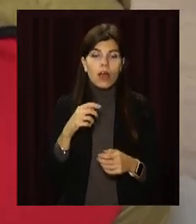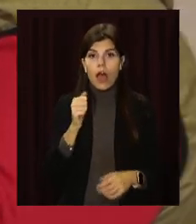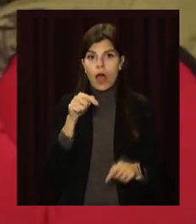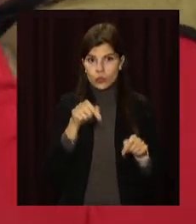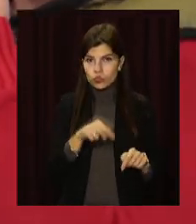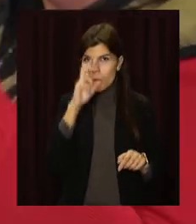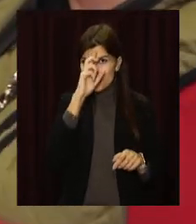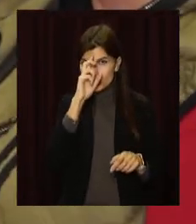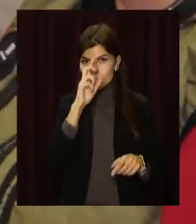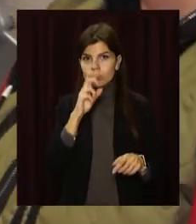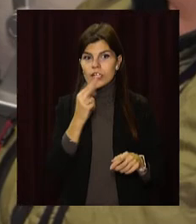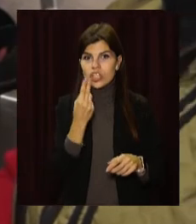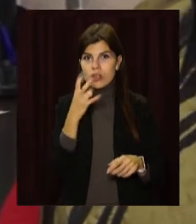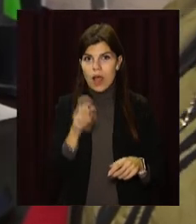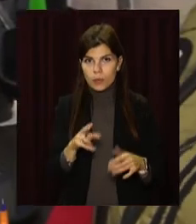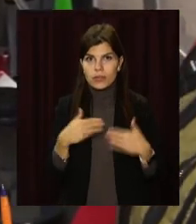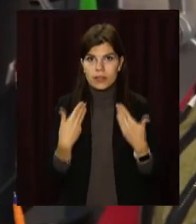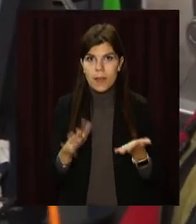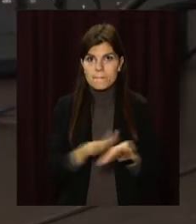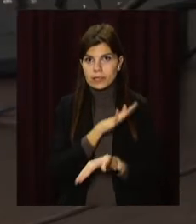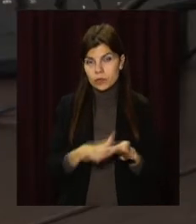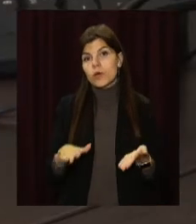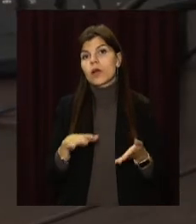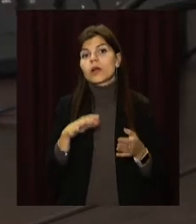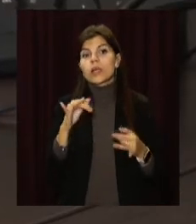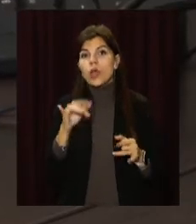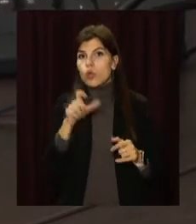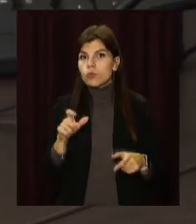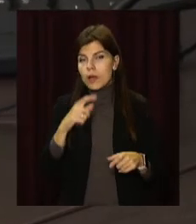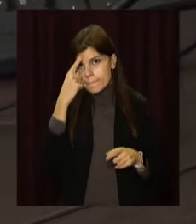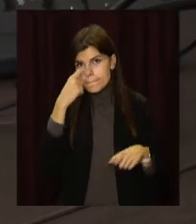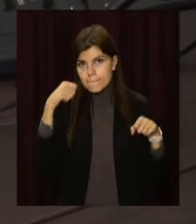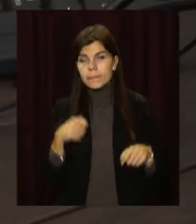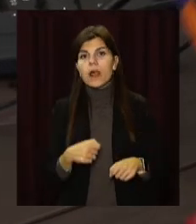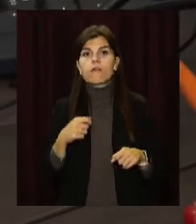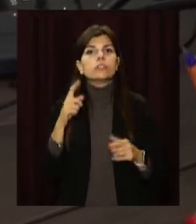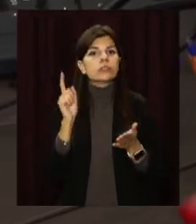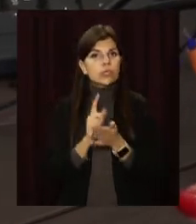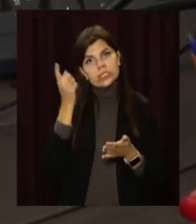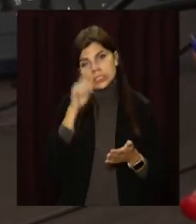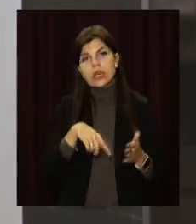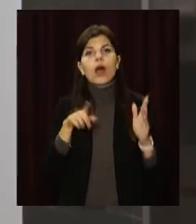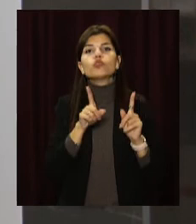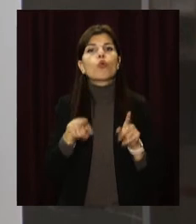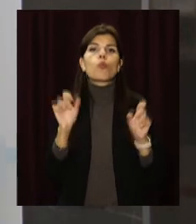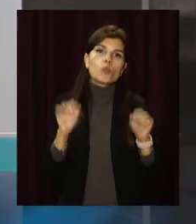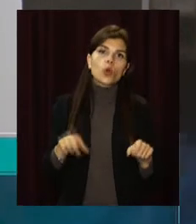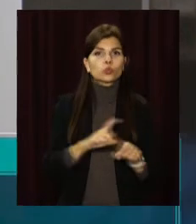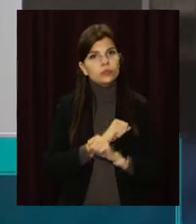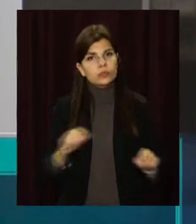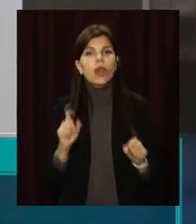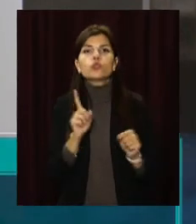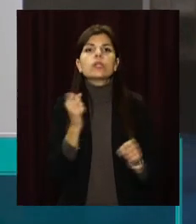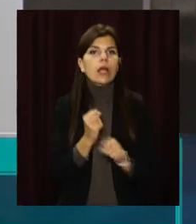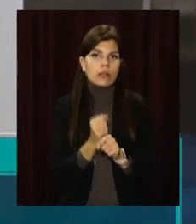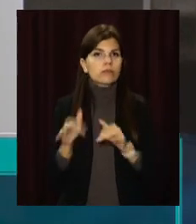безкоштовно у ЦНАПі, має посилити правову обізнаність громадян та запобігти шахрайським діям, зазначають у Кам'янській міськраді. Ми завжди працюємо над